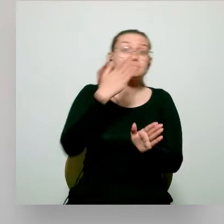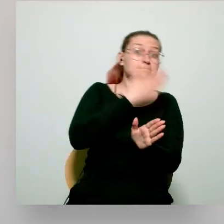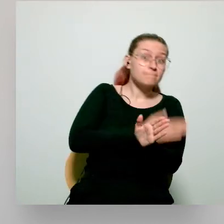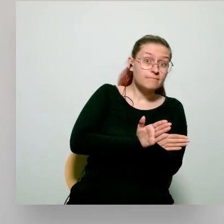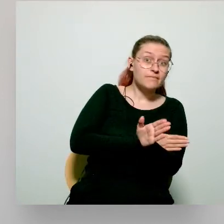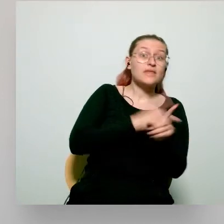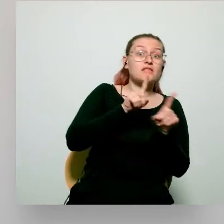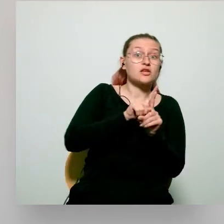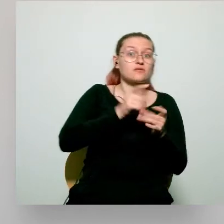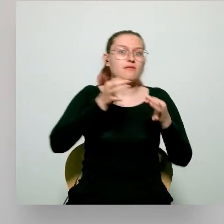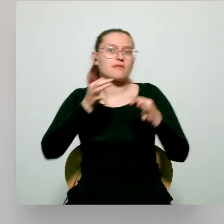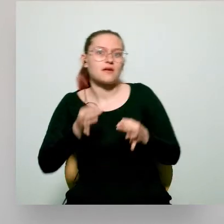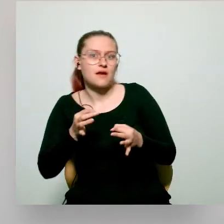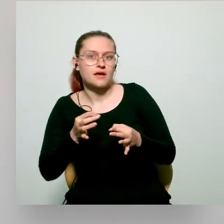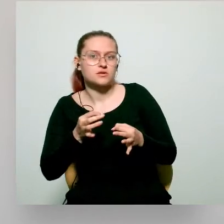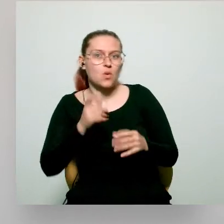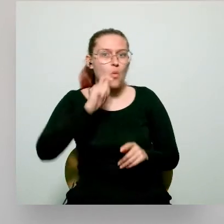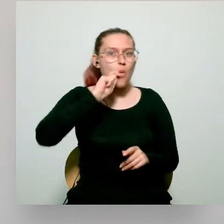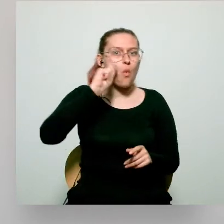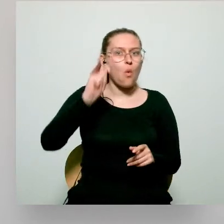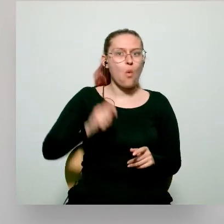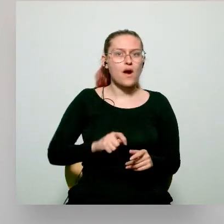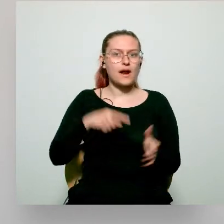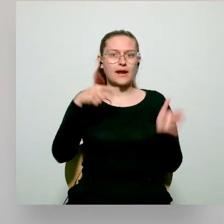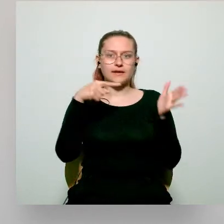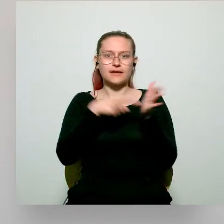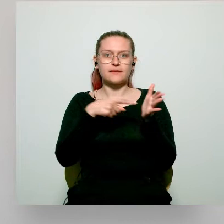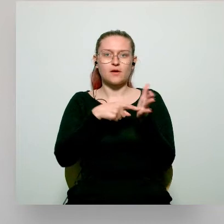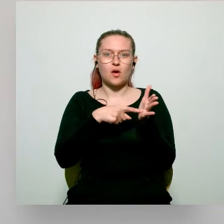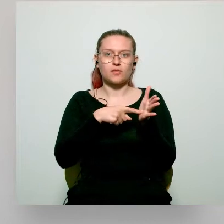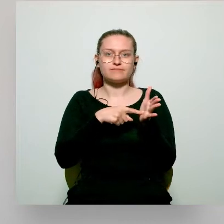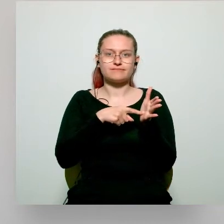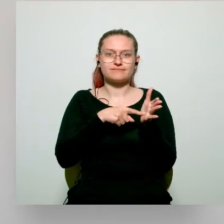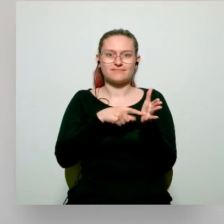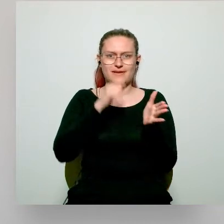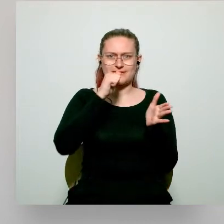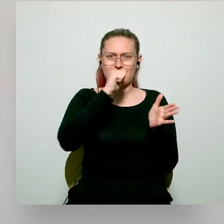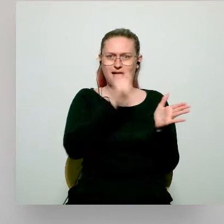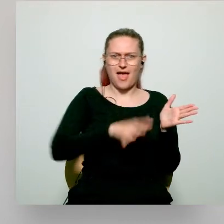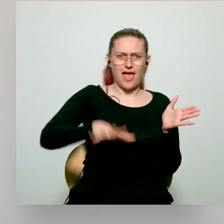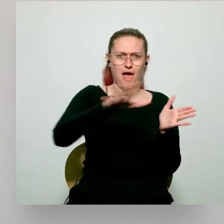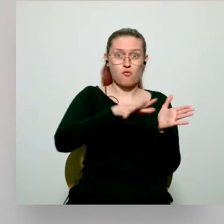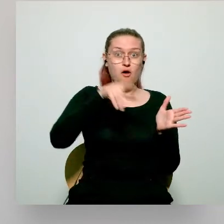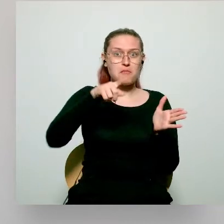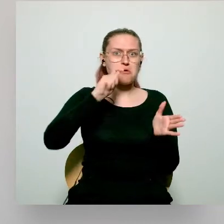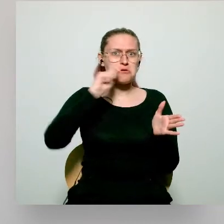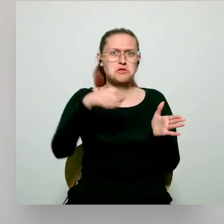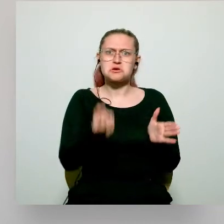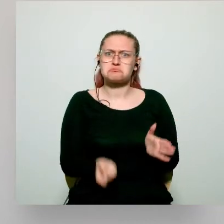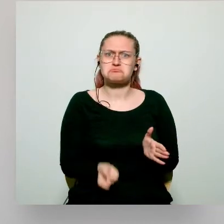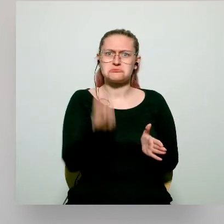też doświadczeniem rzadkim stosunkowo w współczesnej Europie, bardzo różnorodnego,